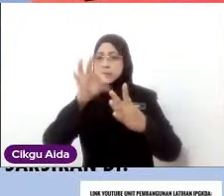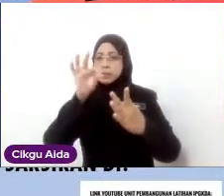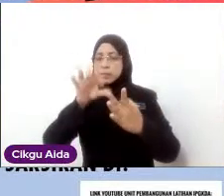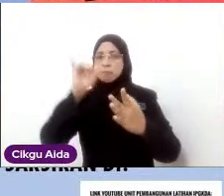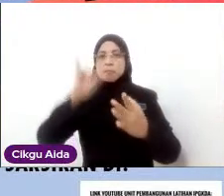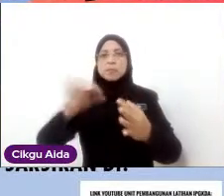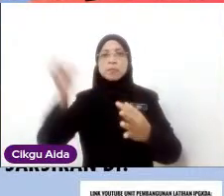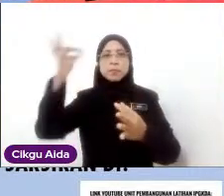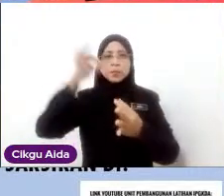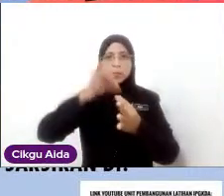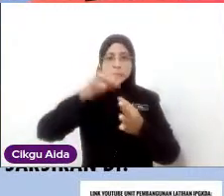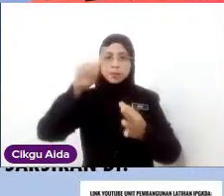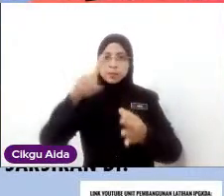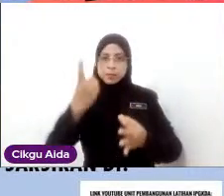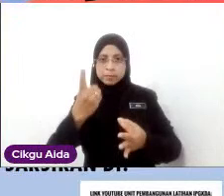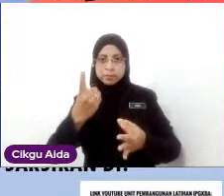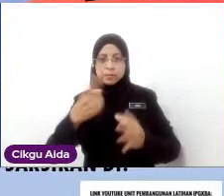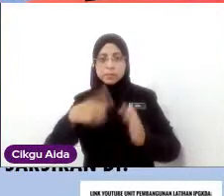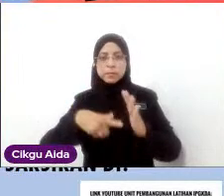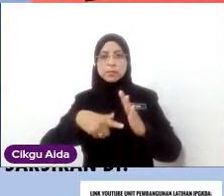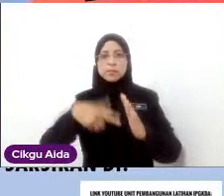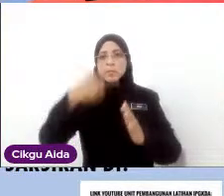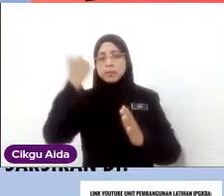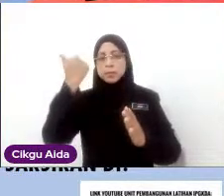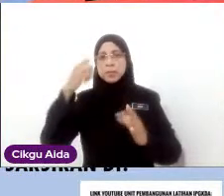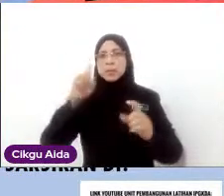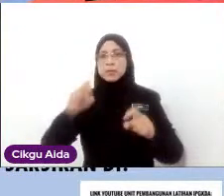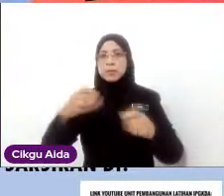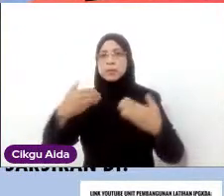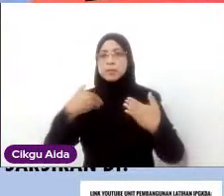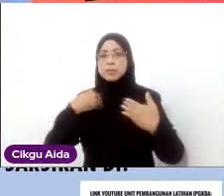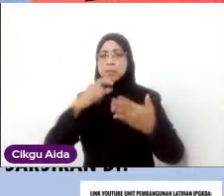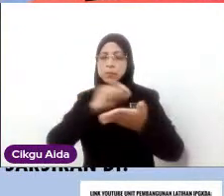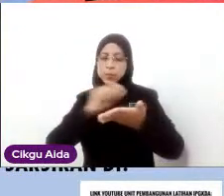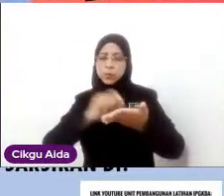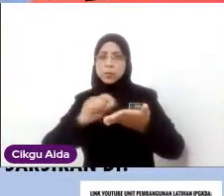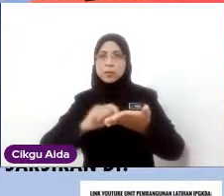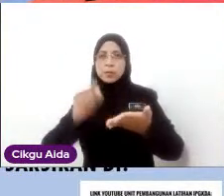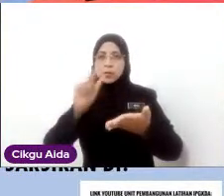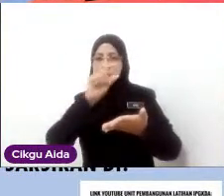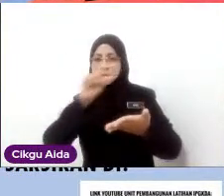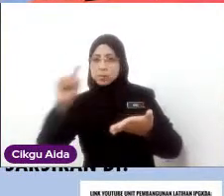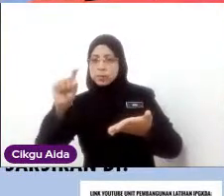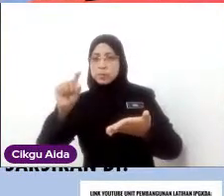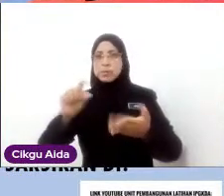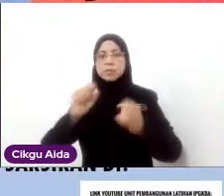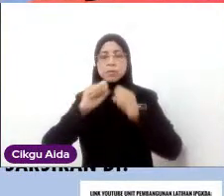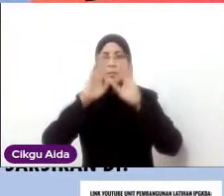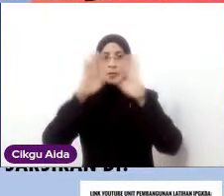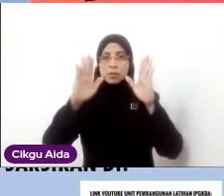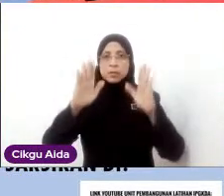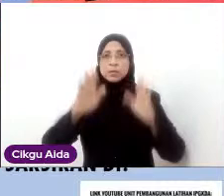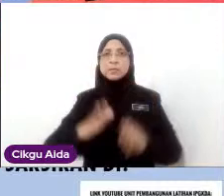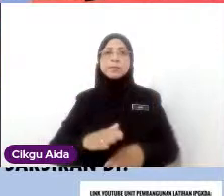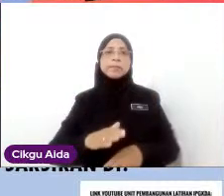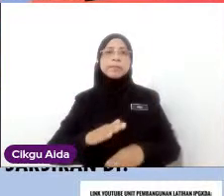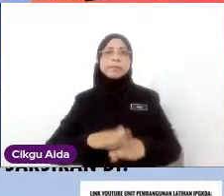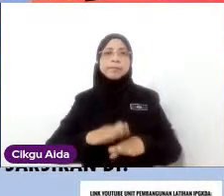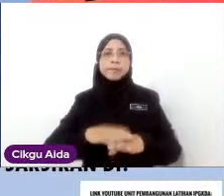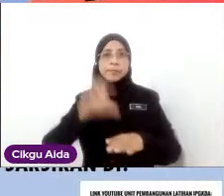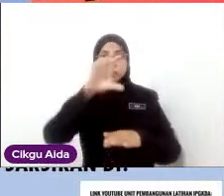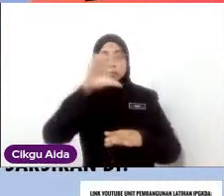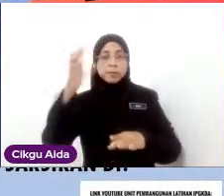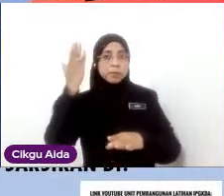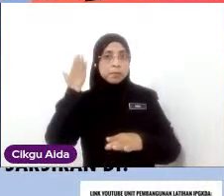penglihatan. Sebabnya dia perlukan tulisan yang lebih jelas, perlukan background warna hitam. Kemudian